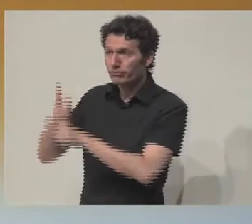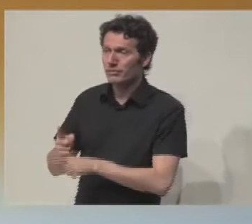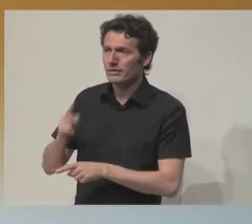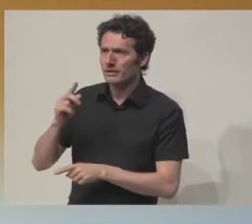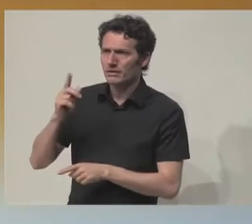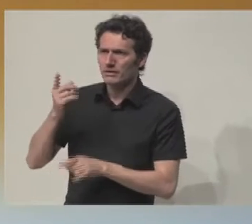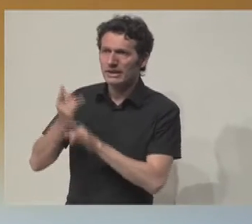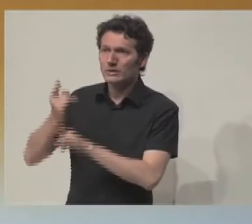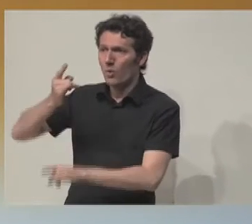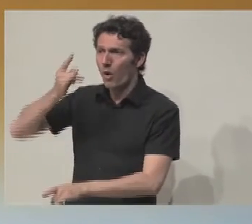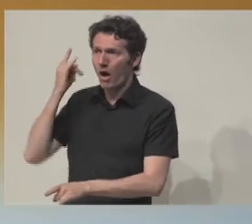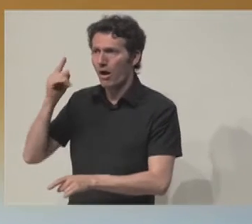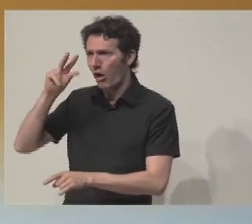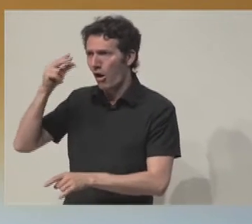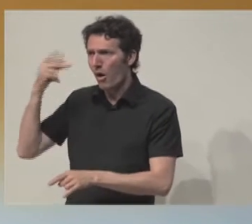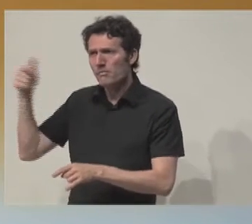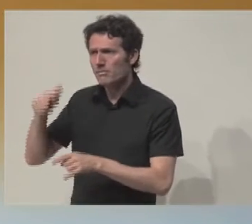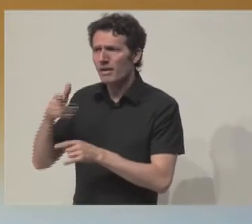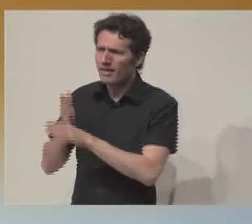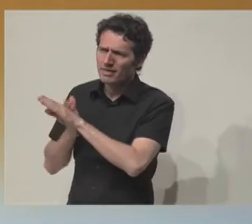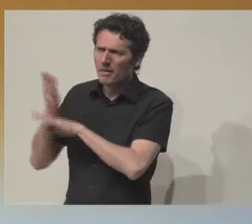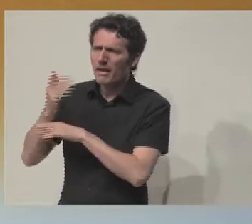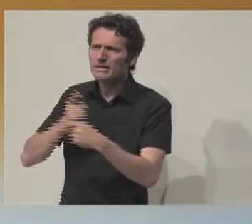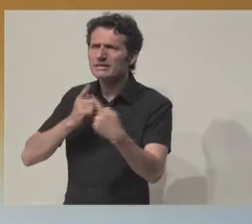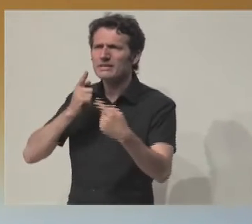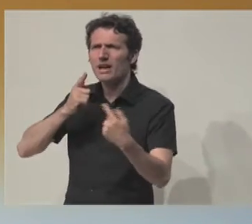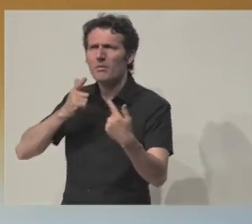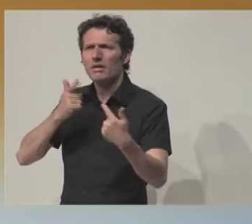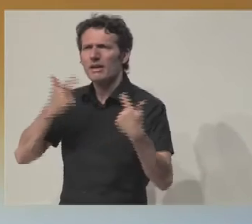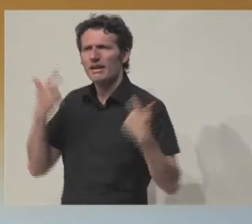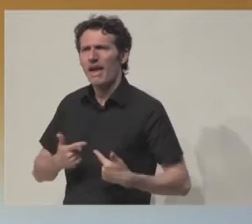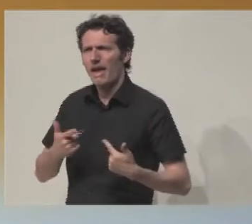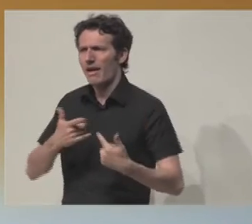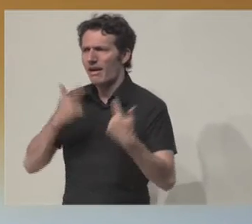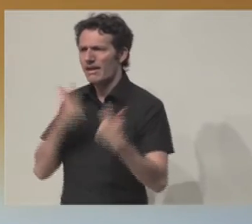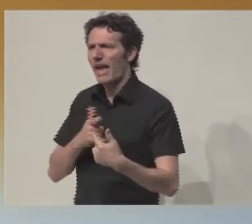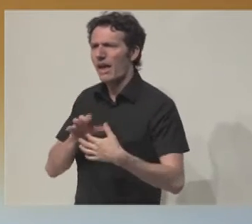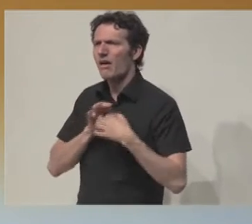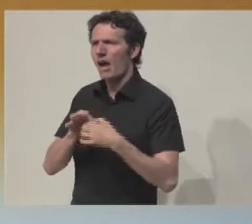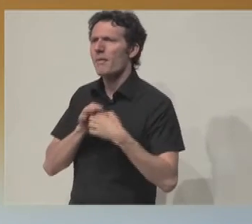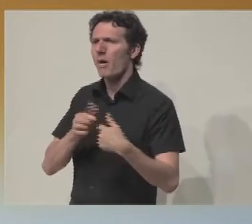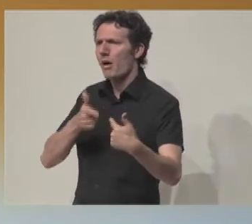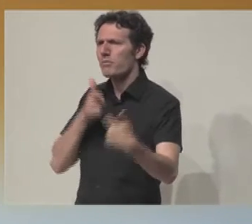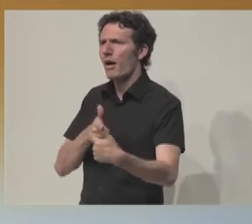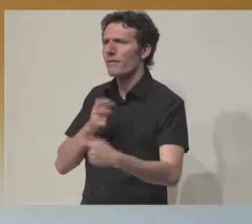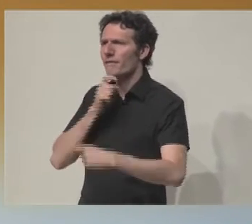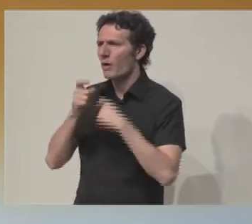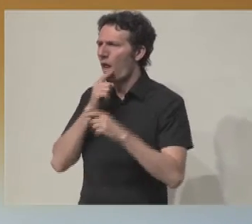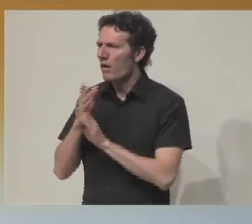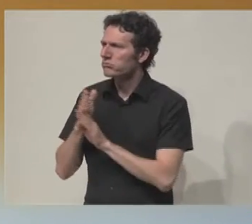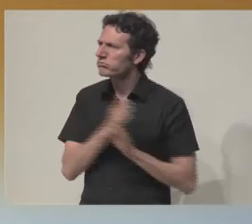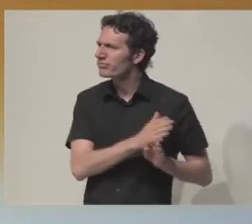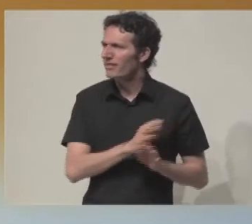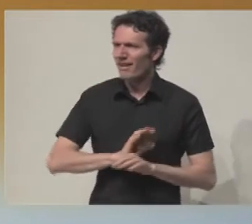dépasser la guerre.le le rapport de force la violence